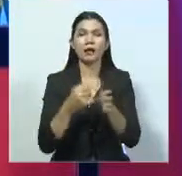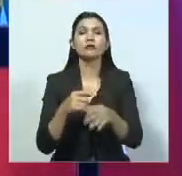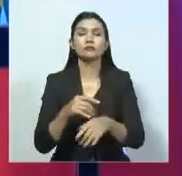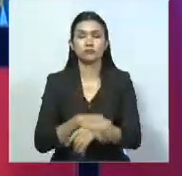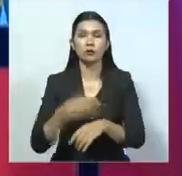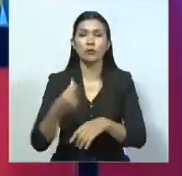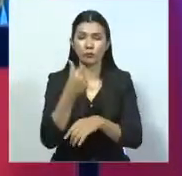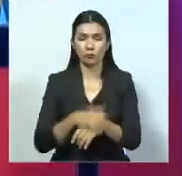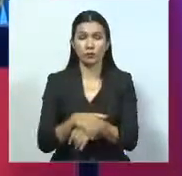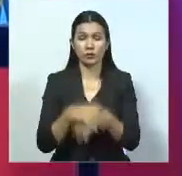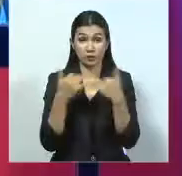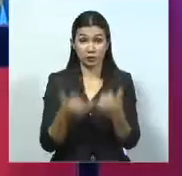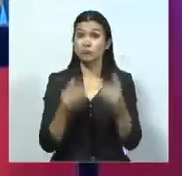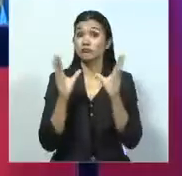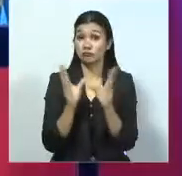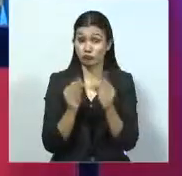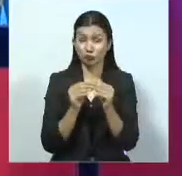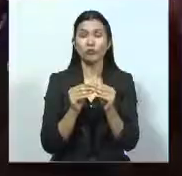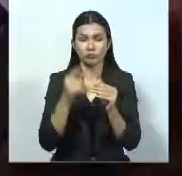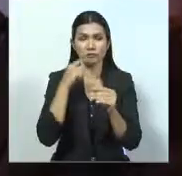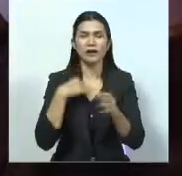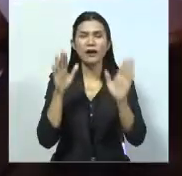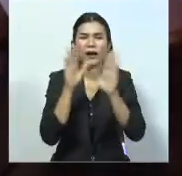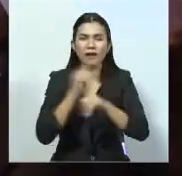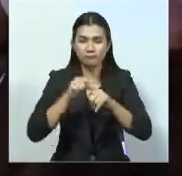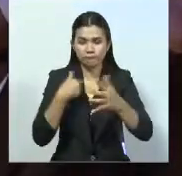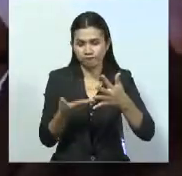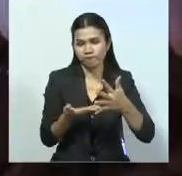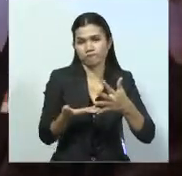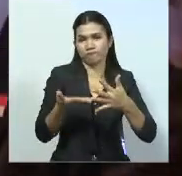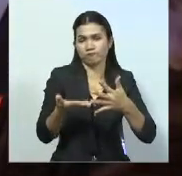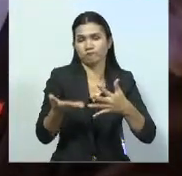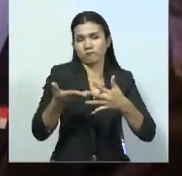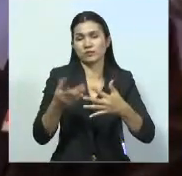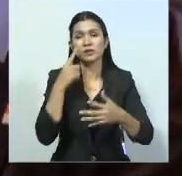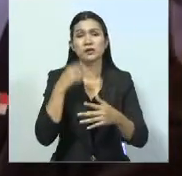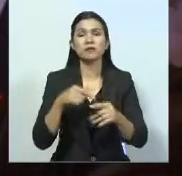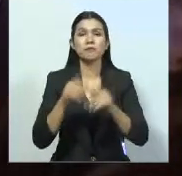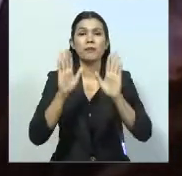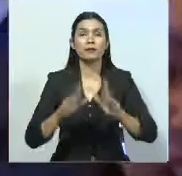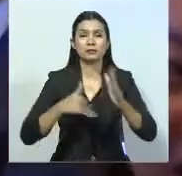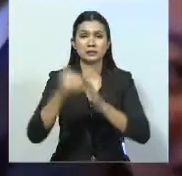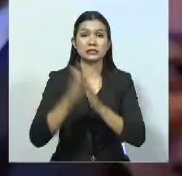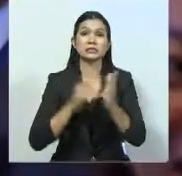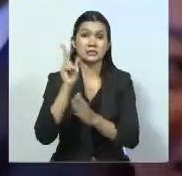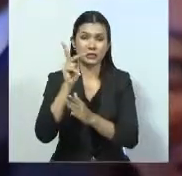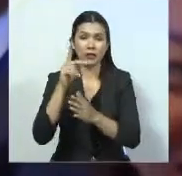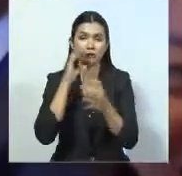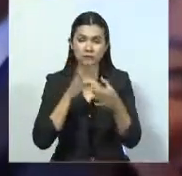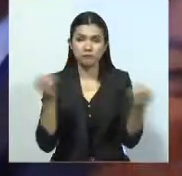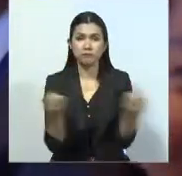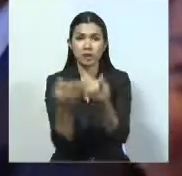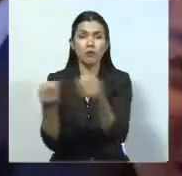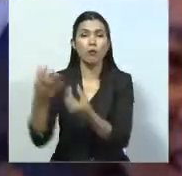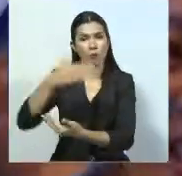อกจากนี้ยังหวังว่าการประชุมครั้งนี้ค่ะก็จะเป็นการยกระดับการคมนาคมอาเซียนสีเขียวที่เป็นมิตรกับสิ่งแวดล้อมและ